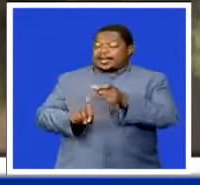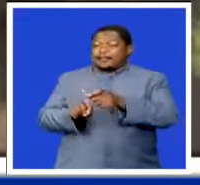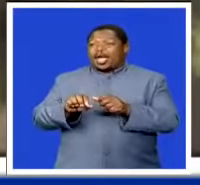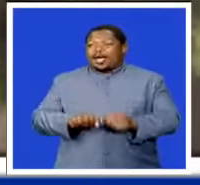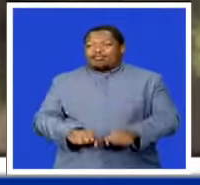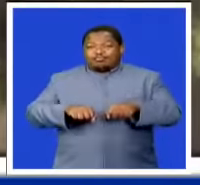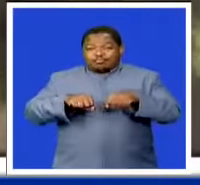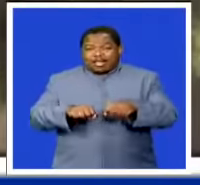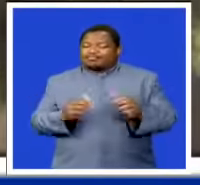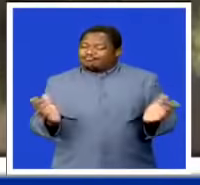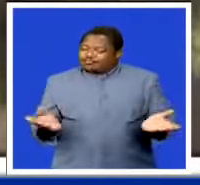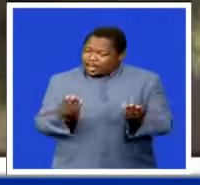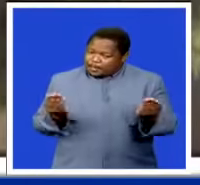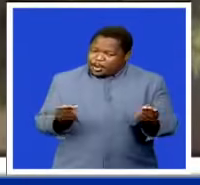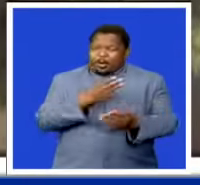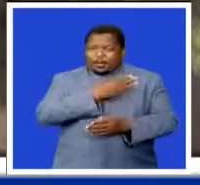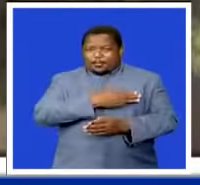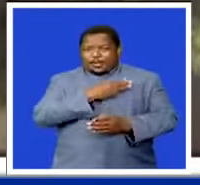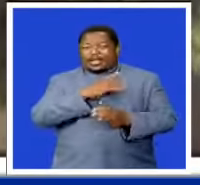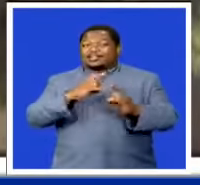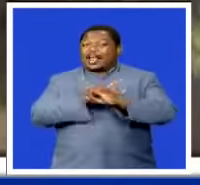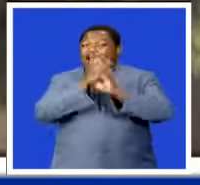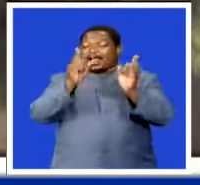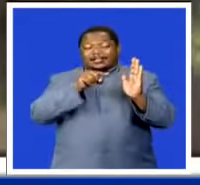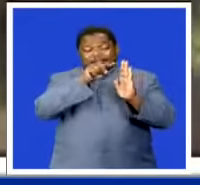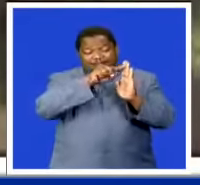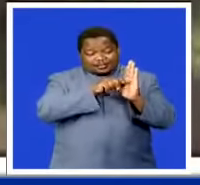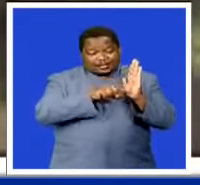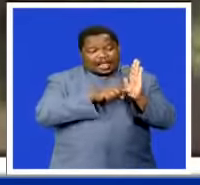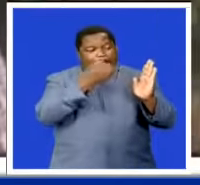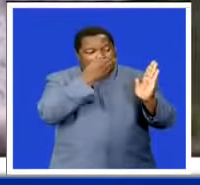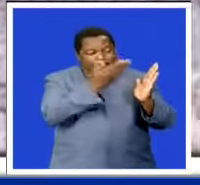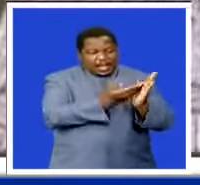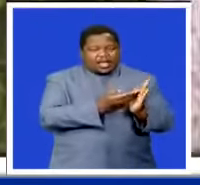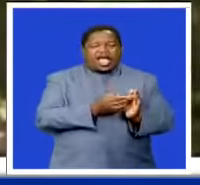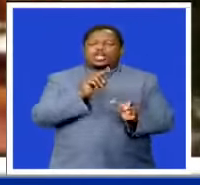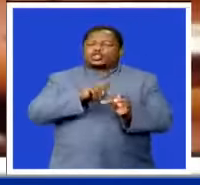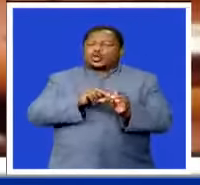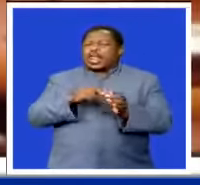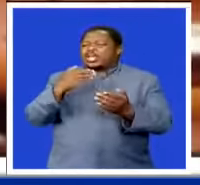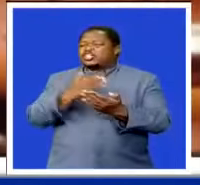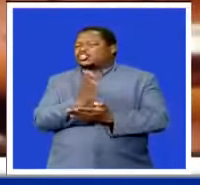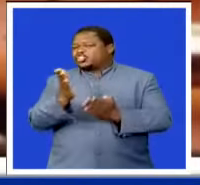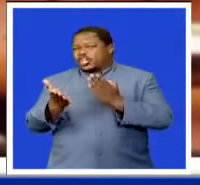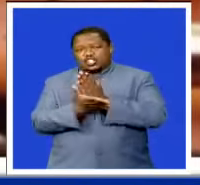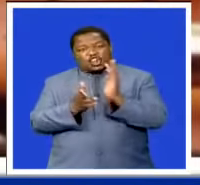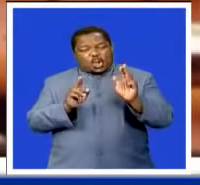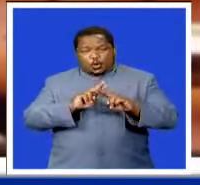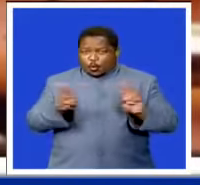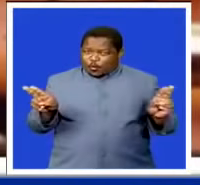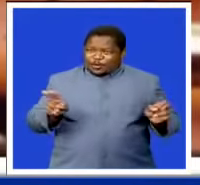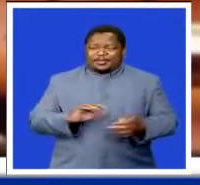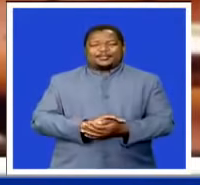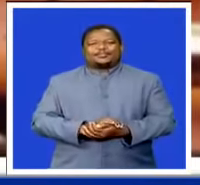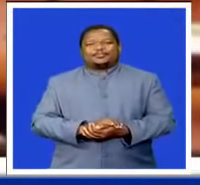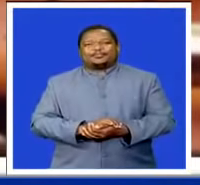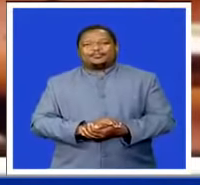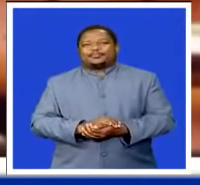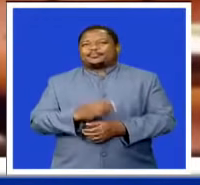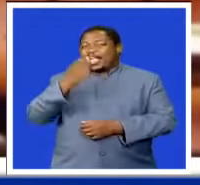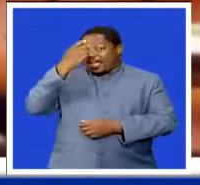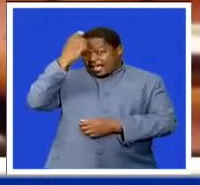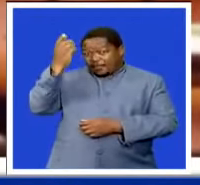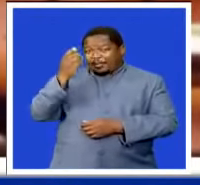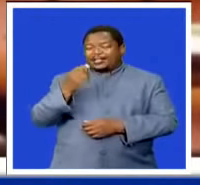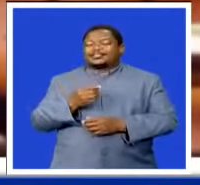ukuthi silandzele yonke imigomo lebekwe nguhulumende enzabeni yetshwala. Umbuso uyesiphikisa sicelo semmeli